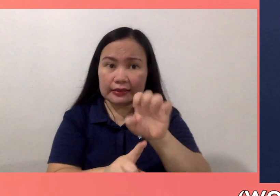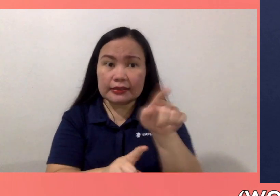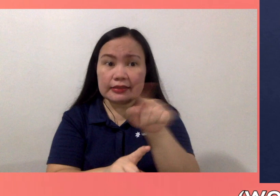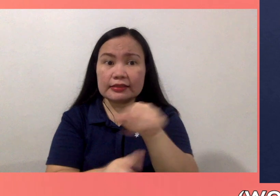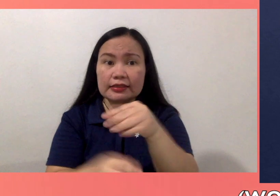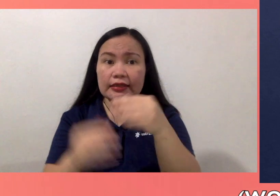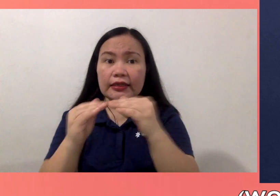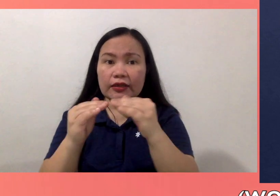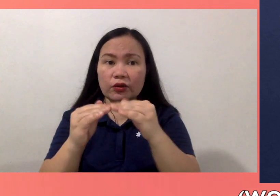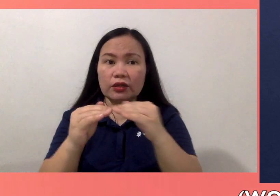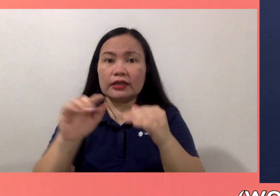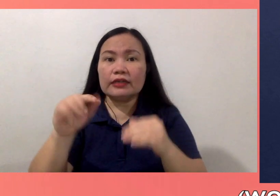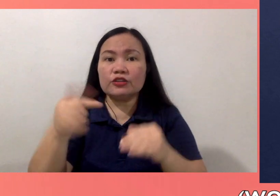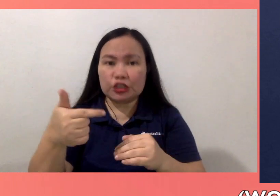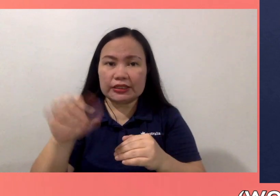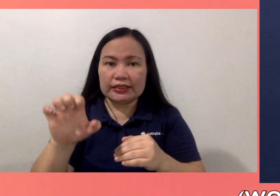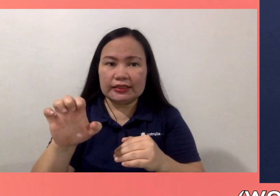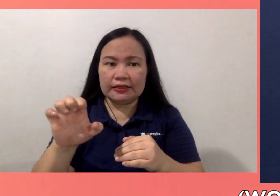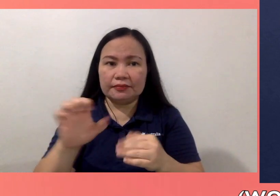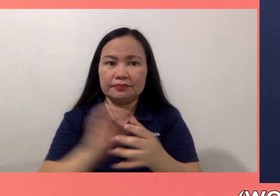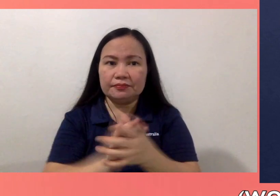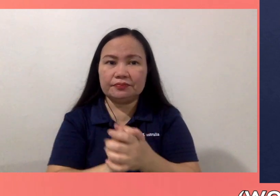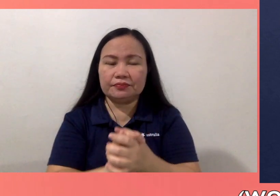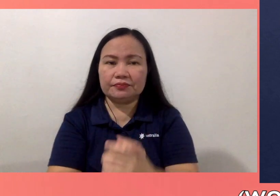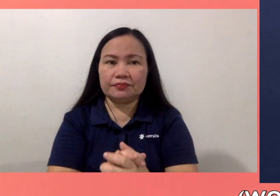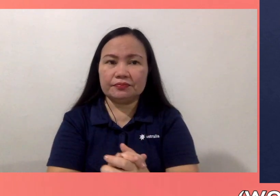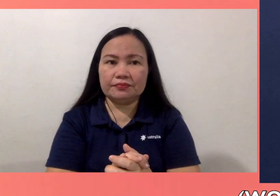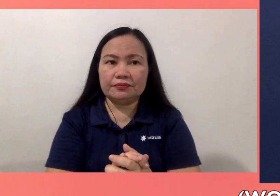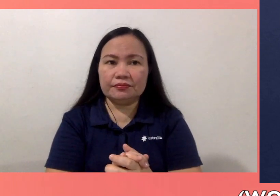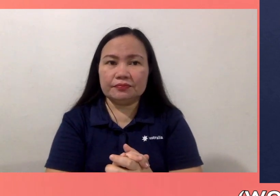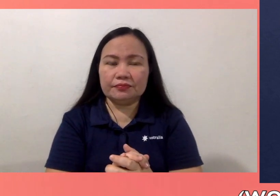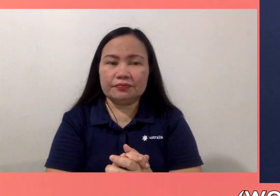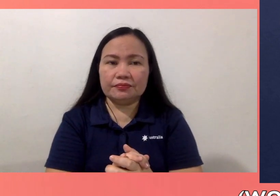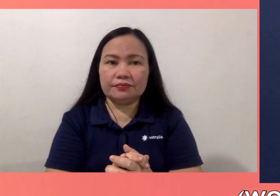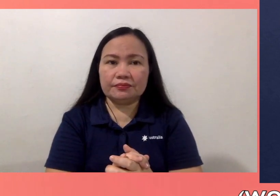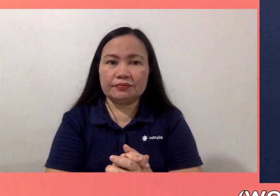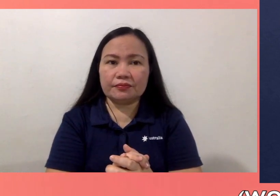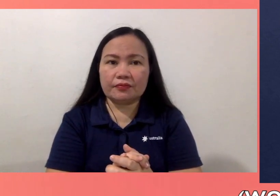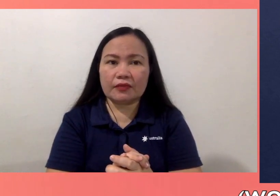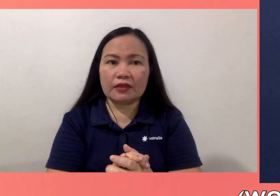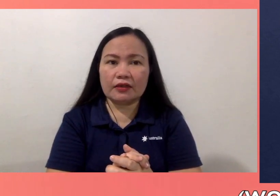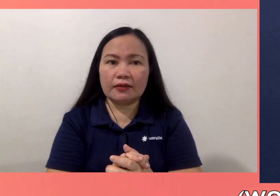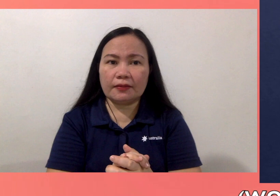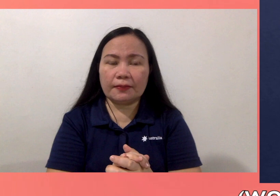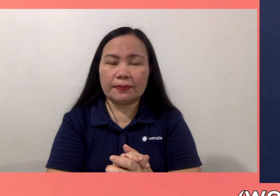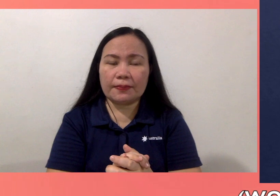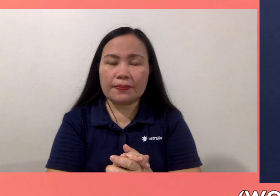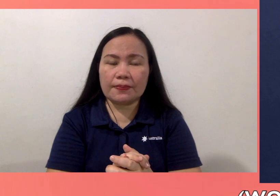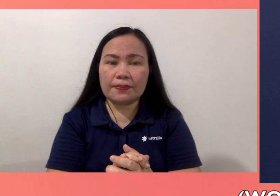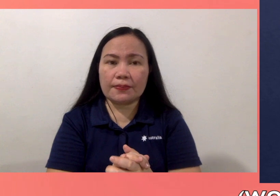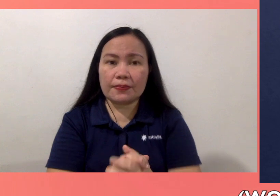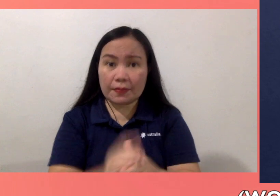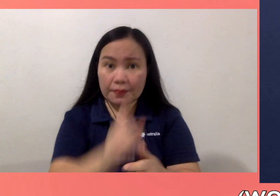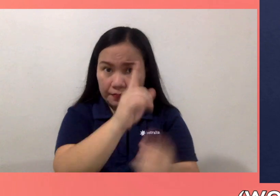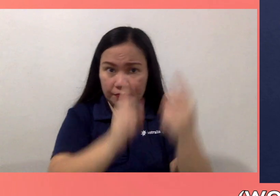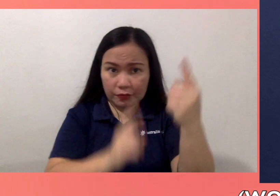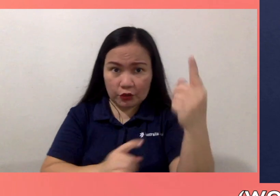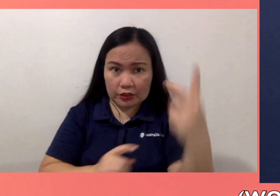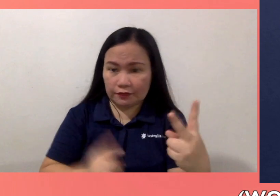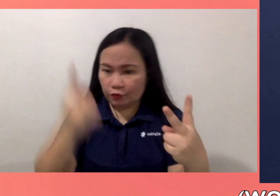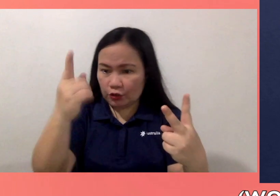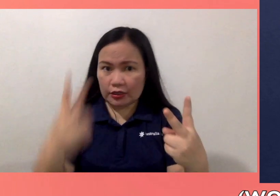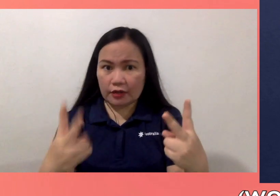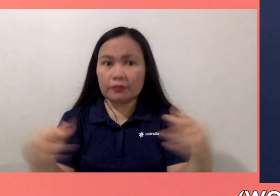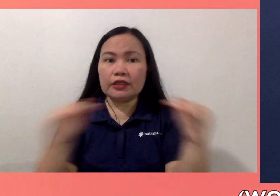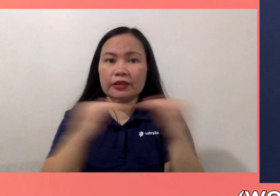EZ is equal to GE. Kasi class, sabi dito, itong sukat na to sa sukat na to ay equal. So,